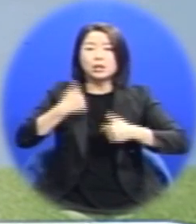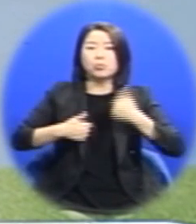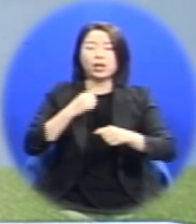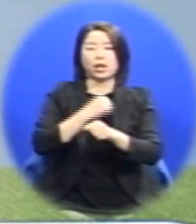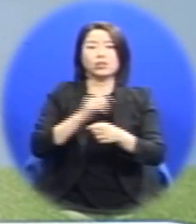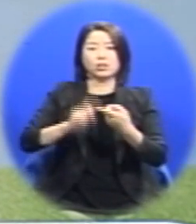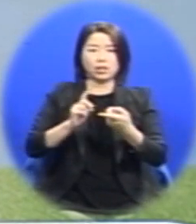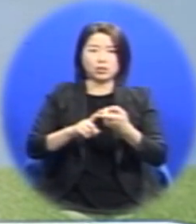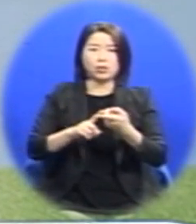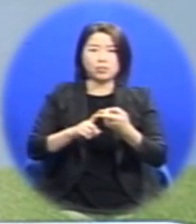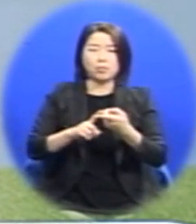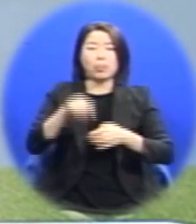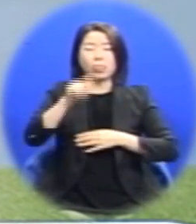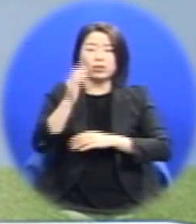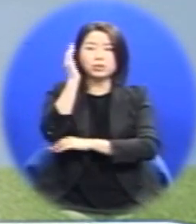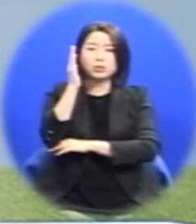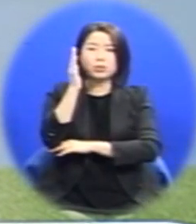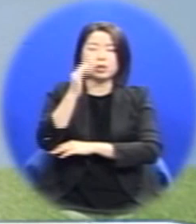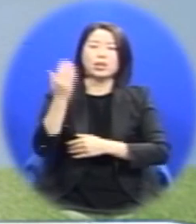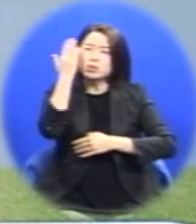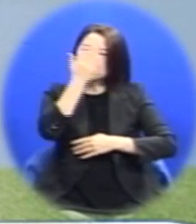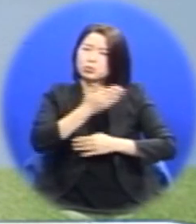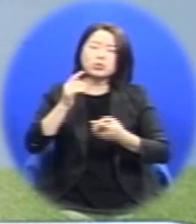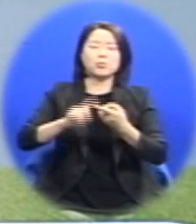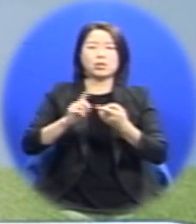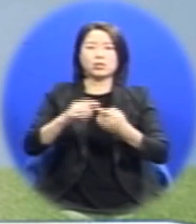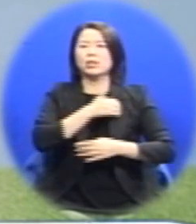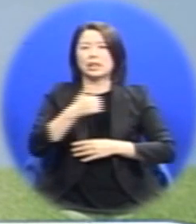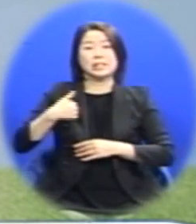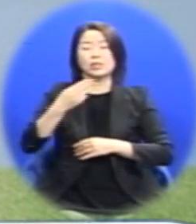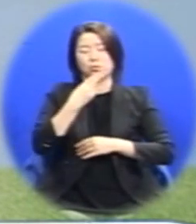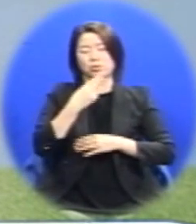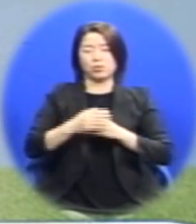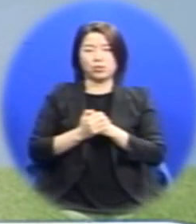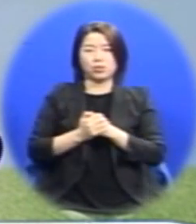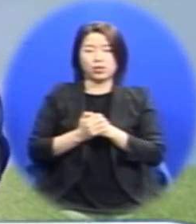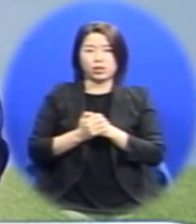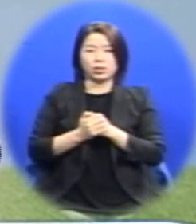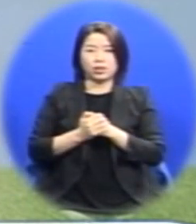하는 건가에 대해서 그 설교의 순수함에 대해서 자신이 없어지기 시작한.